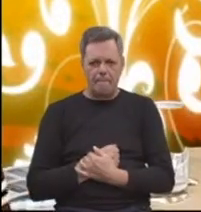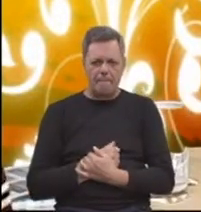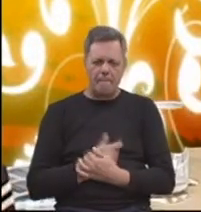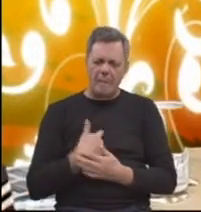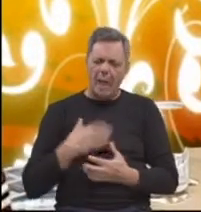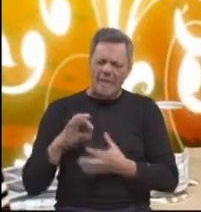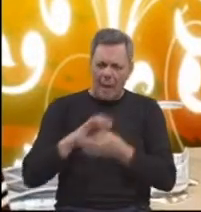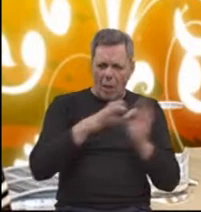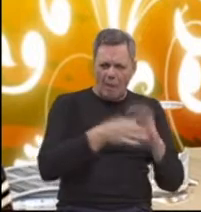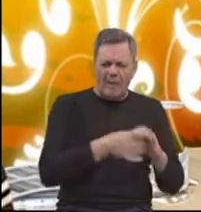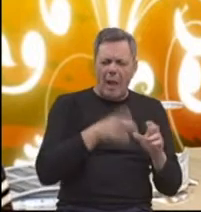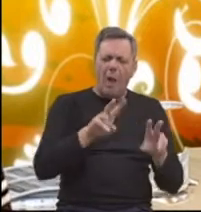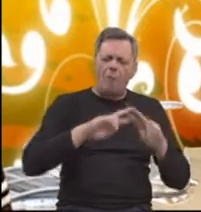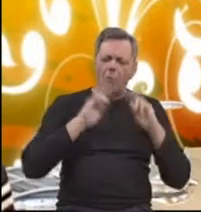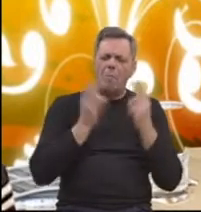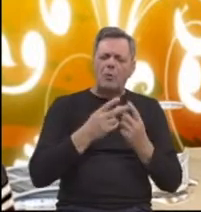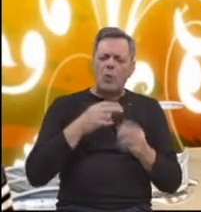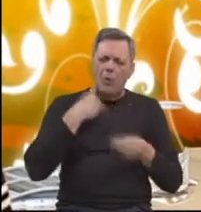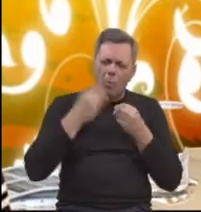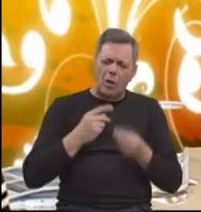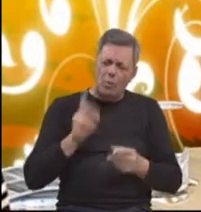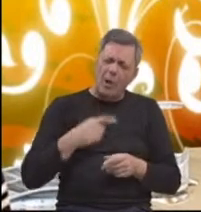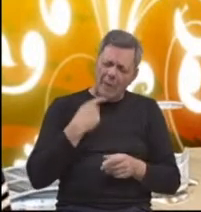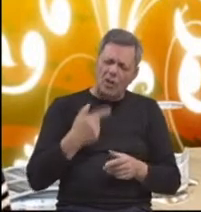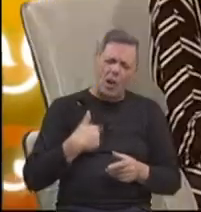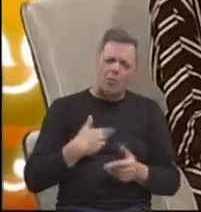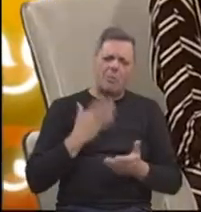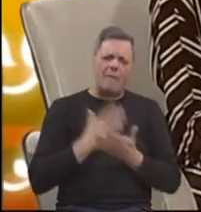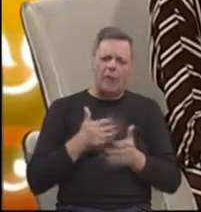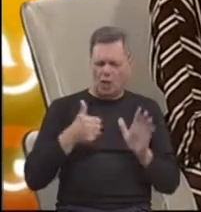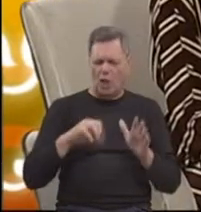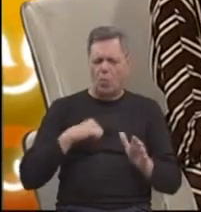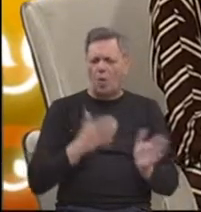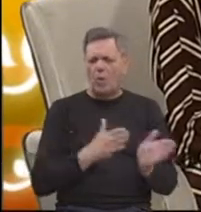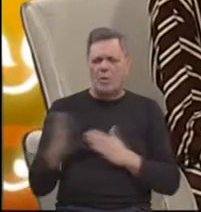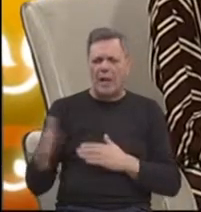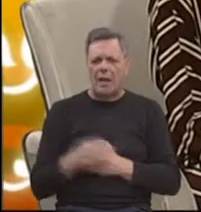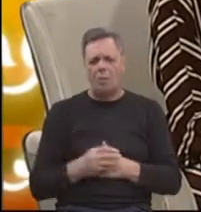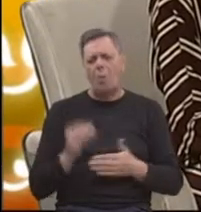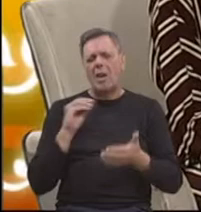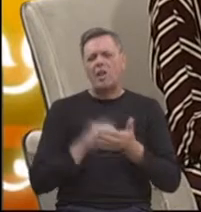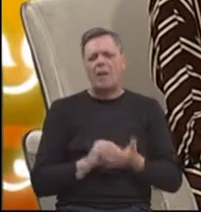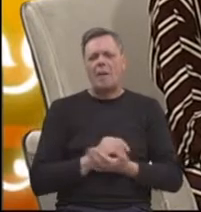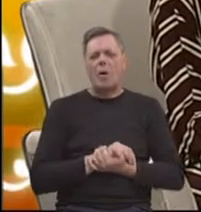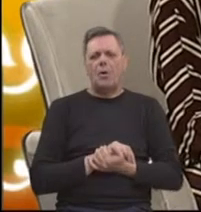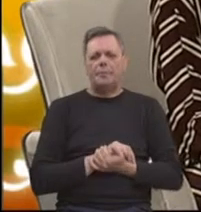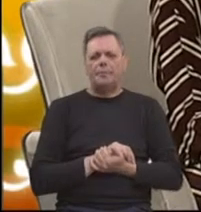nadovezala na ovu međunarodnu priču. Moram naglasiti kako smo mi već evo tu šestu godinu za redom obilježavamo